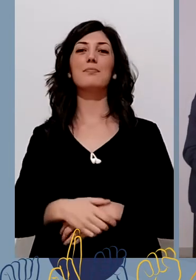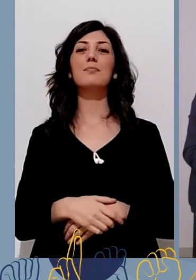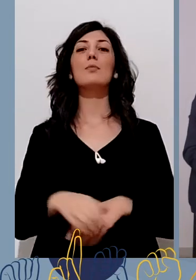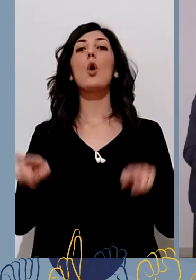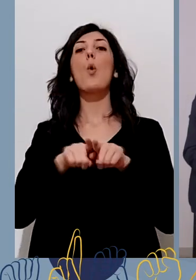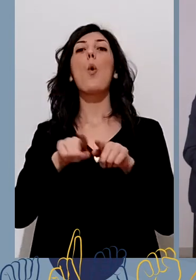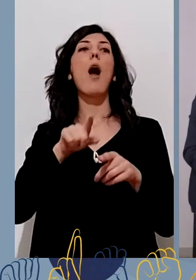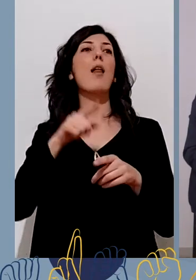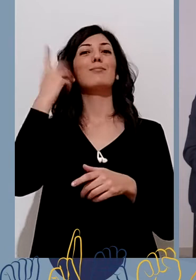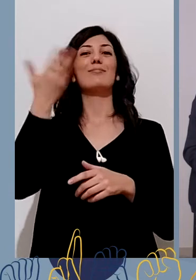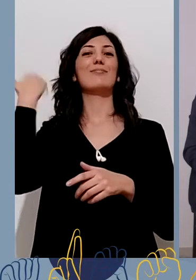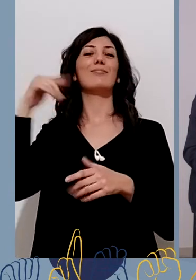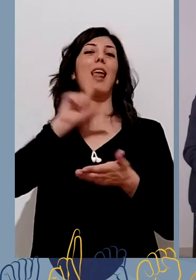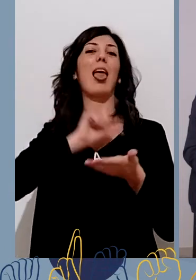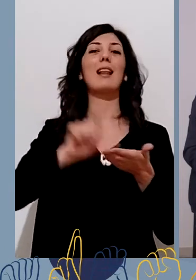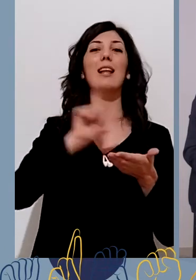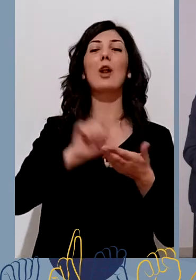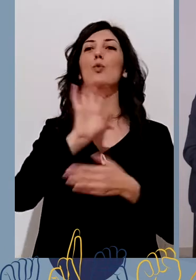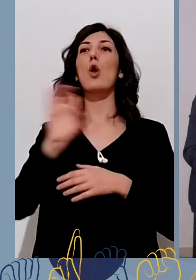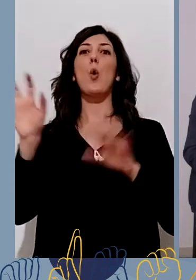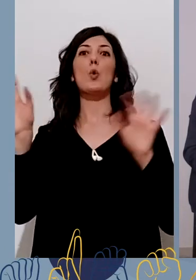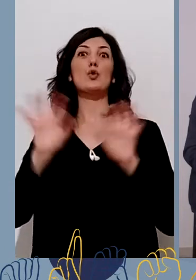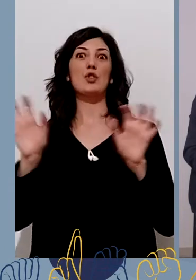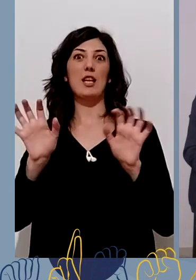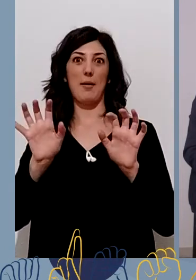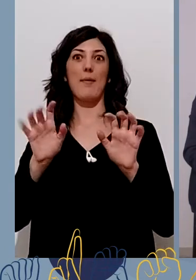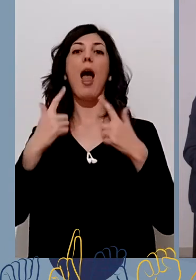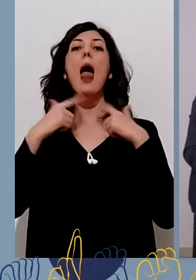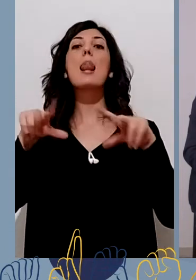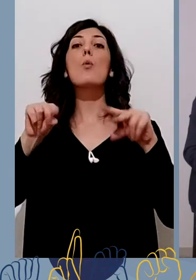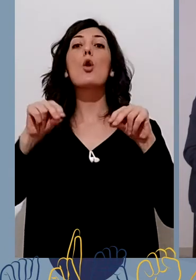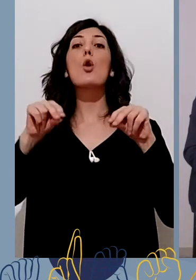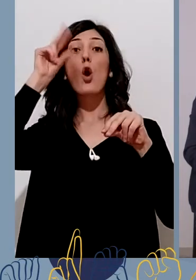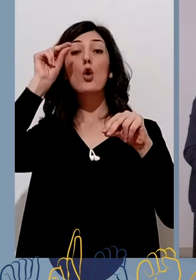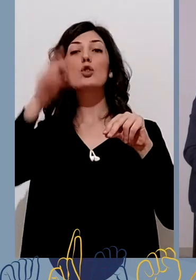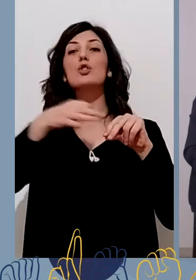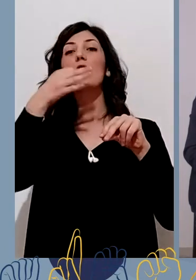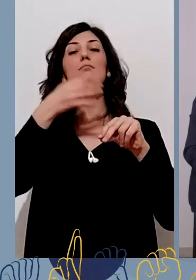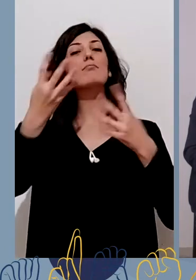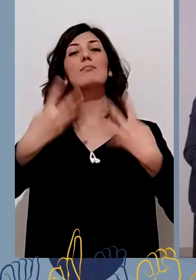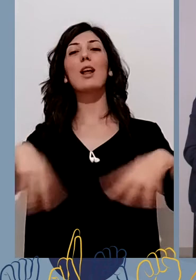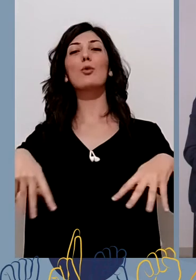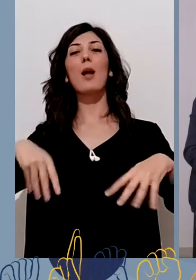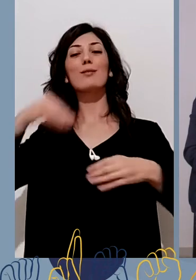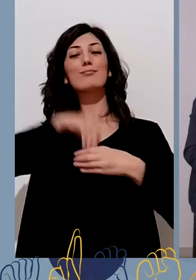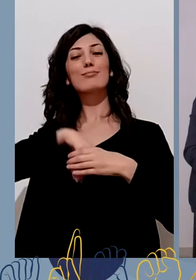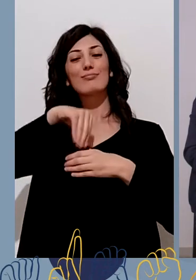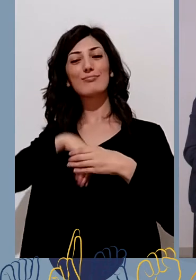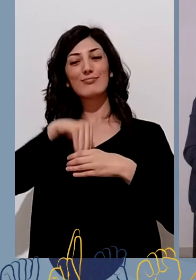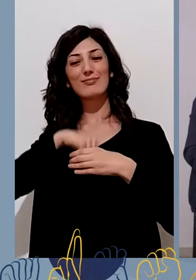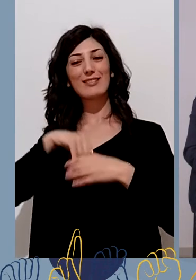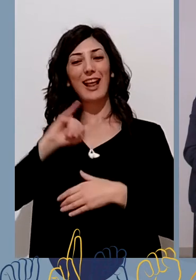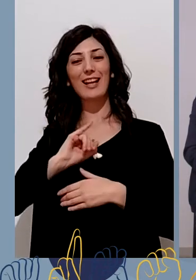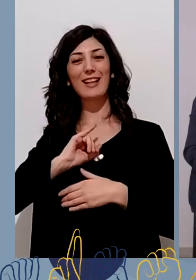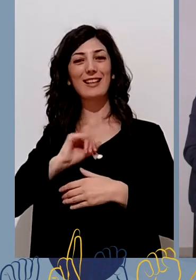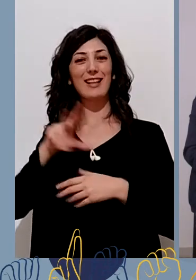cinema, conoscere una nuova lingua vuol dire anche conoscere una parte nuova di se stessi, perché in ogni lingua ha un suo modo di